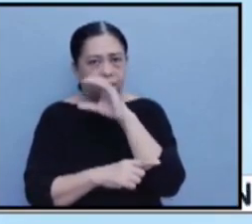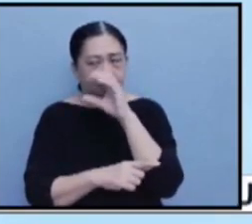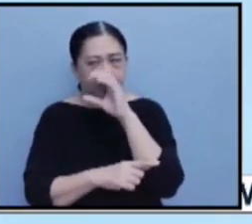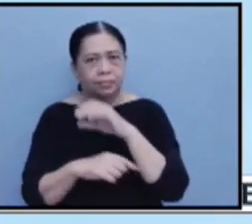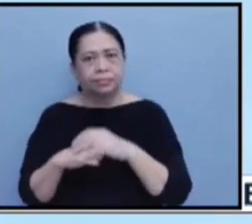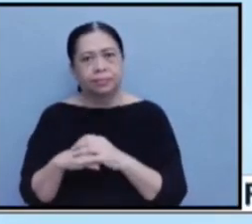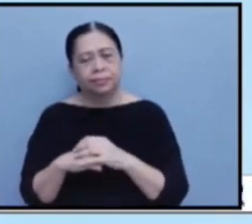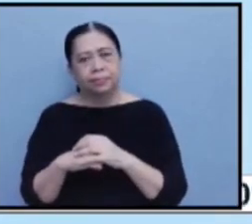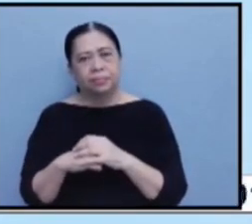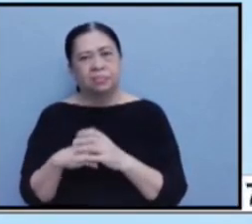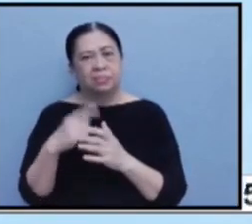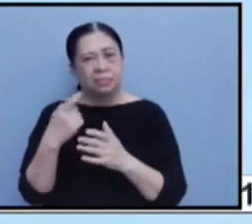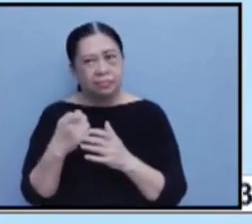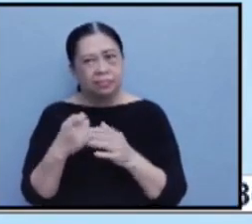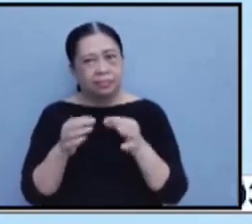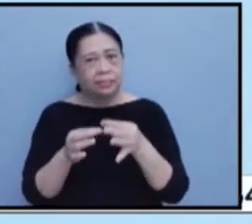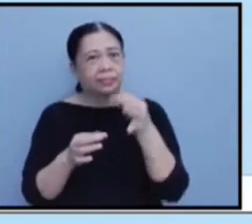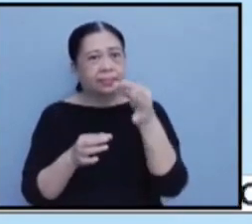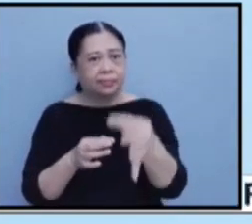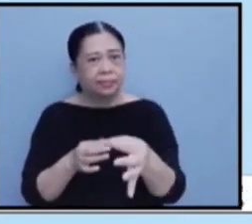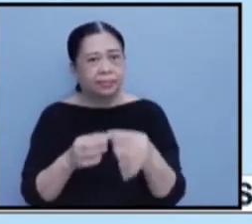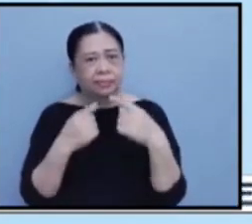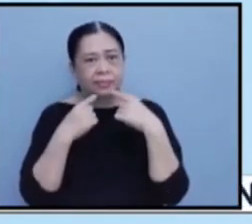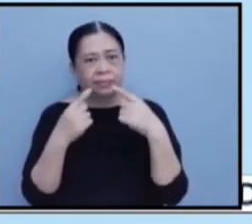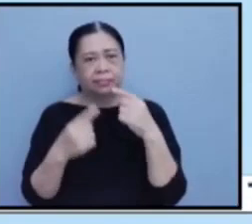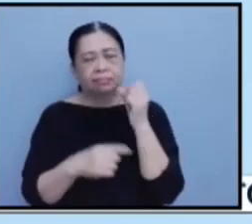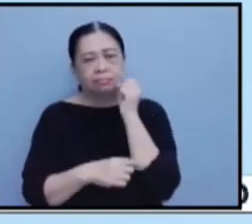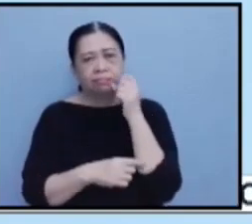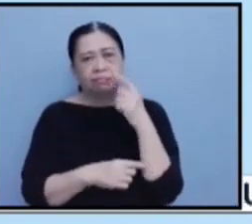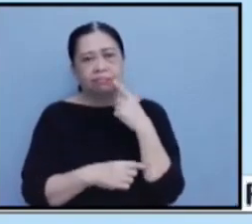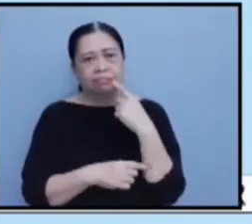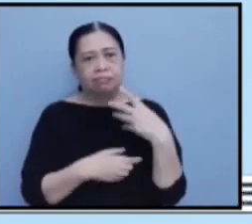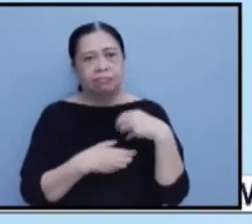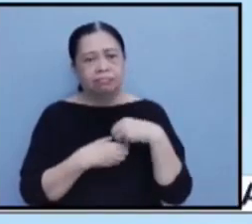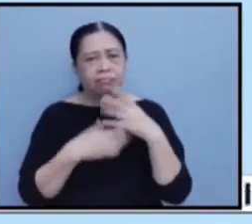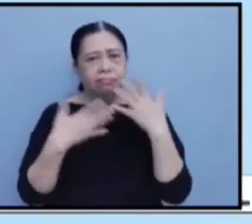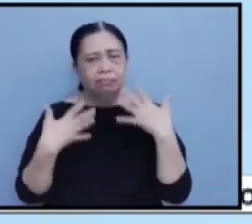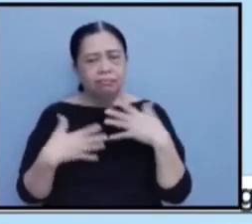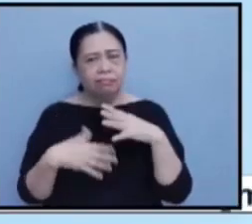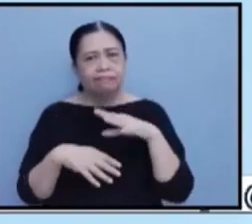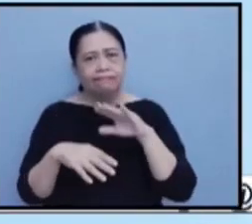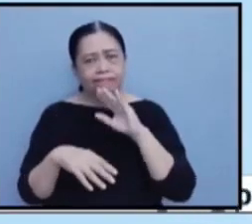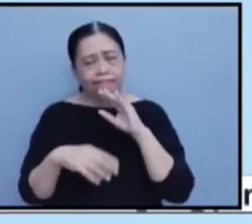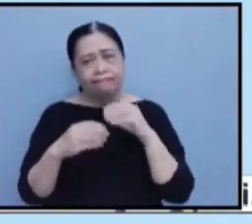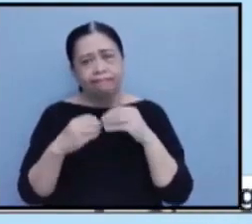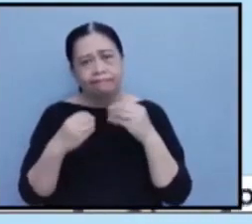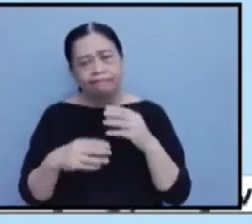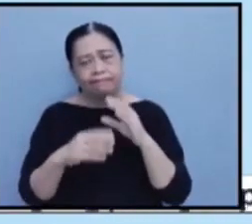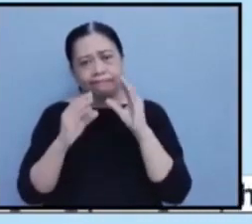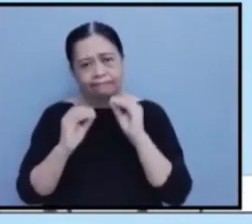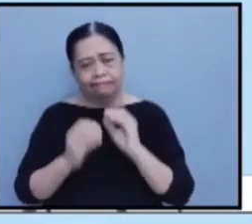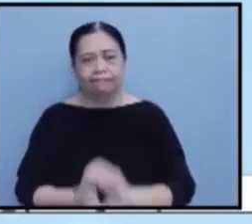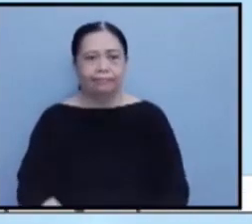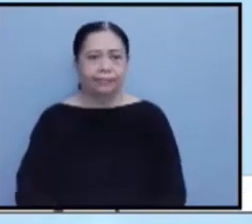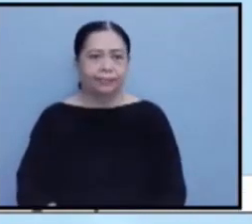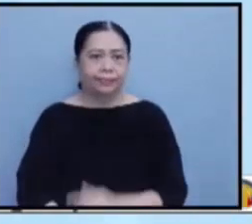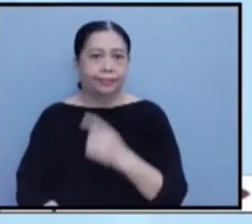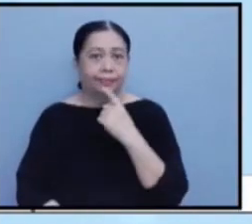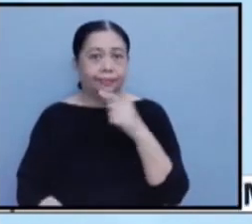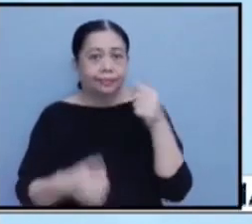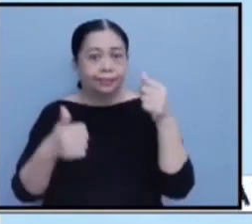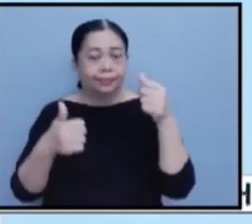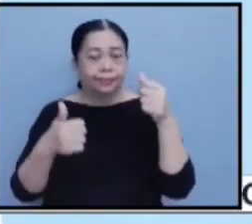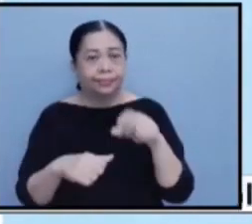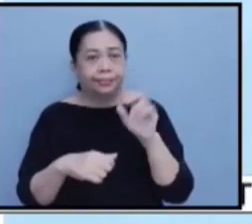Dahil dito, ipinahayag ni Sandara ang kanyang saloobin at disappointment na nangyari. Ayon sa kanyang post sa X,